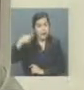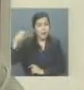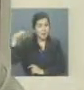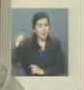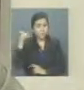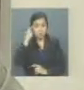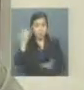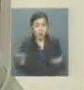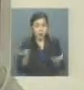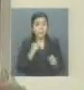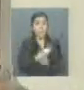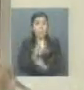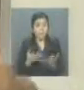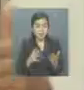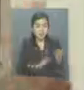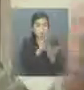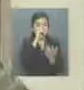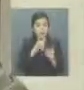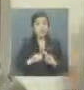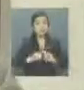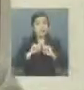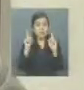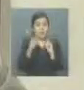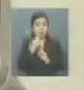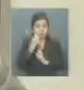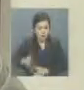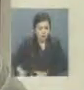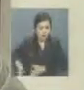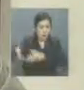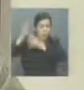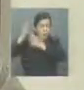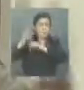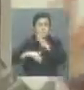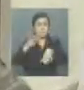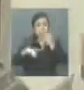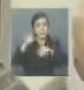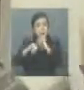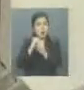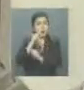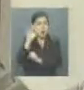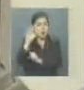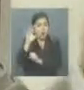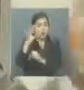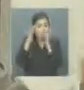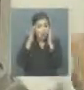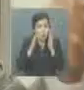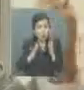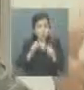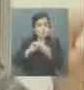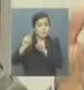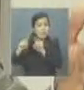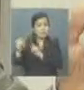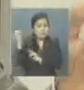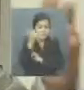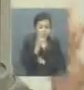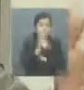ยว่าเขามาทำอะไรกันที่นี่แต่เมื่อเราสืบย้อนไปเมื่อร้อยกว่าปีมาแล้วเนี่ย คนที่เคยเป็นคนต่างด้าวแต่เข้ามาด้วยจุด